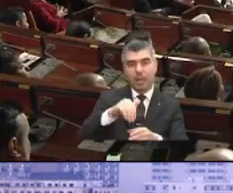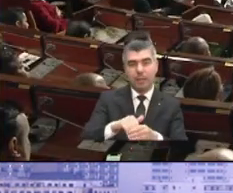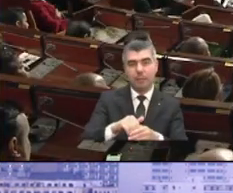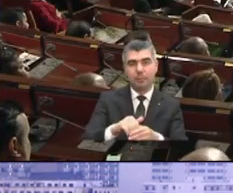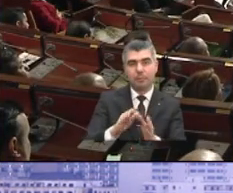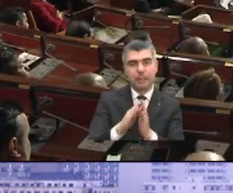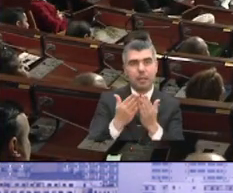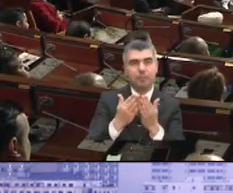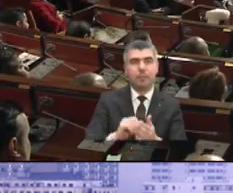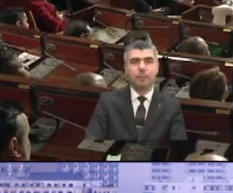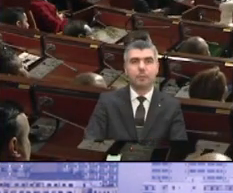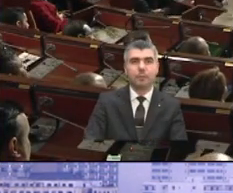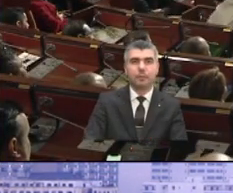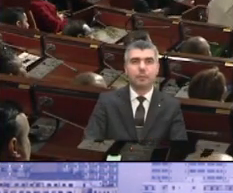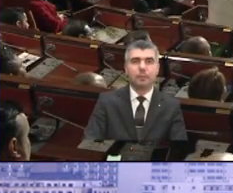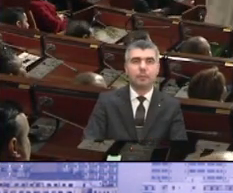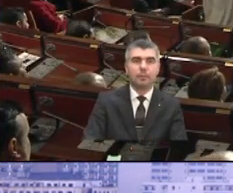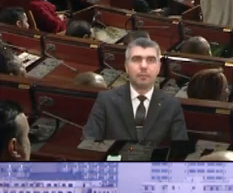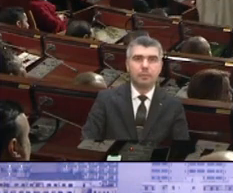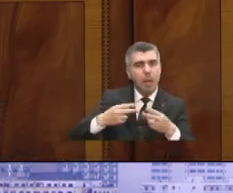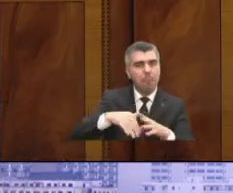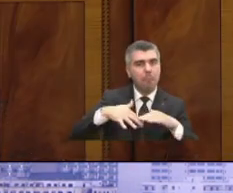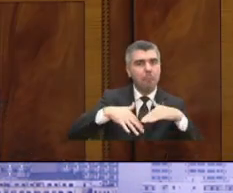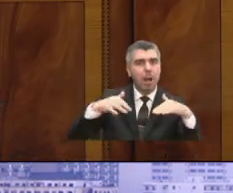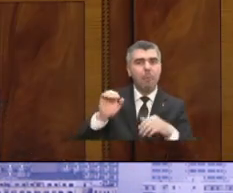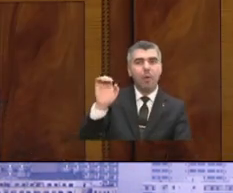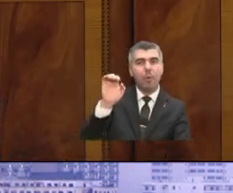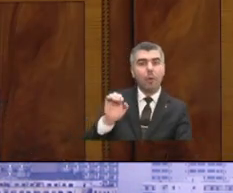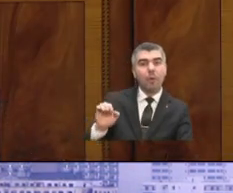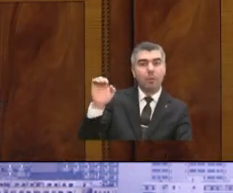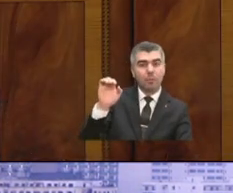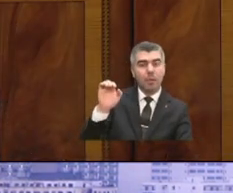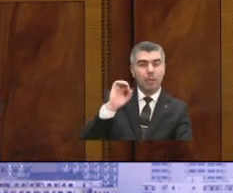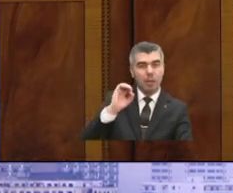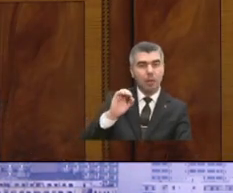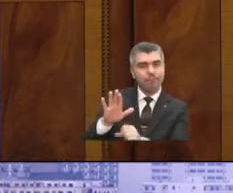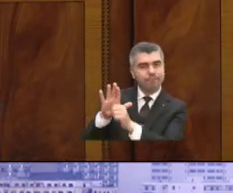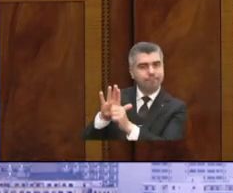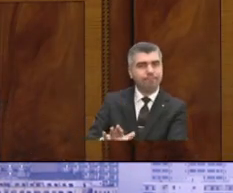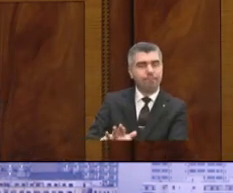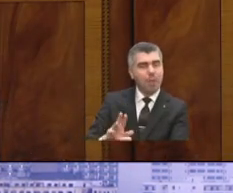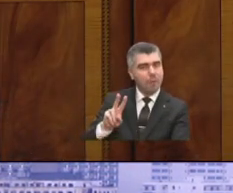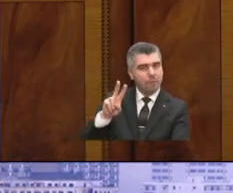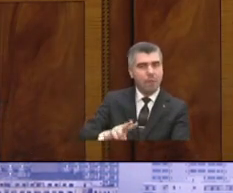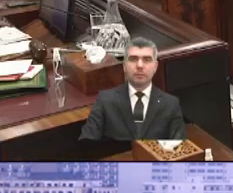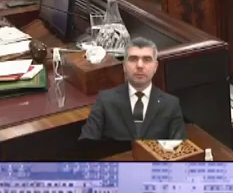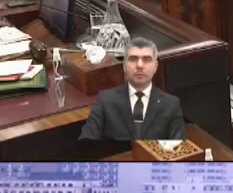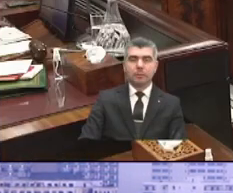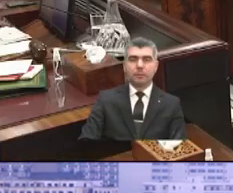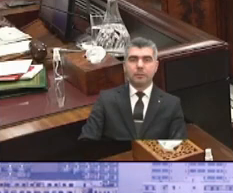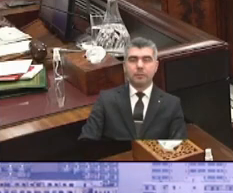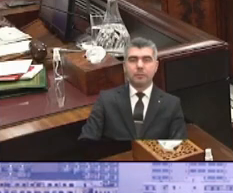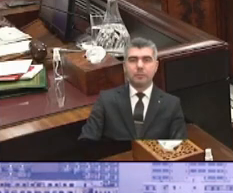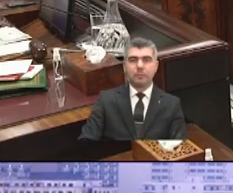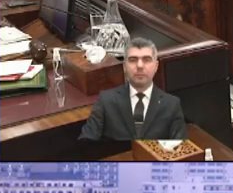مهمه للنقاشات العموميه موضوعات يعني يهتم بها المواطن المغربي يجب البرلمان ان يكون عند